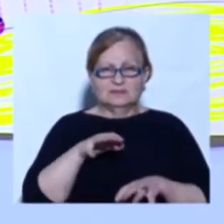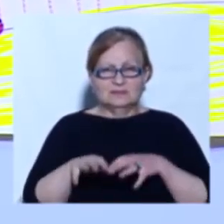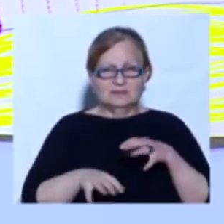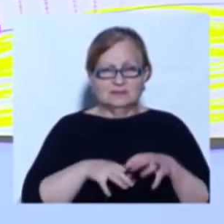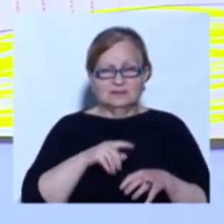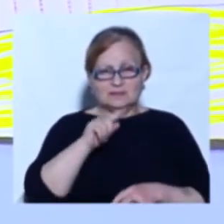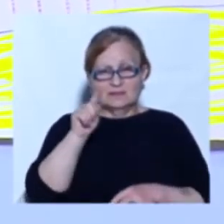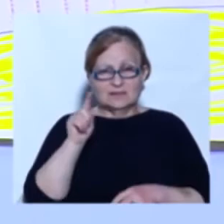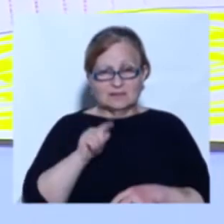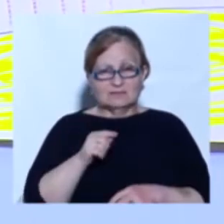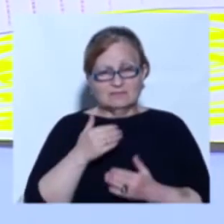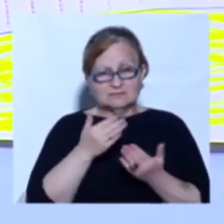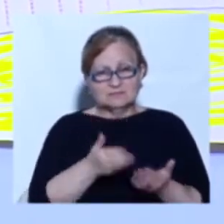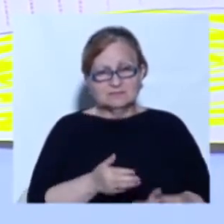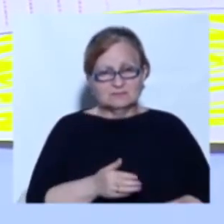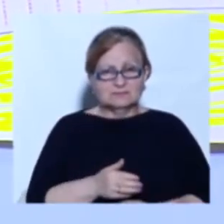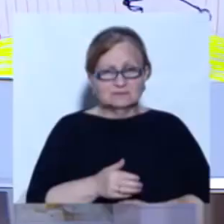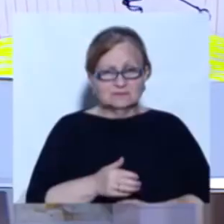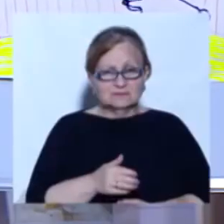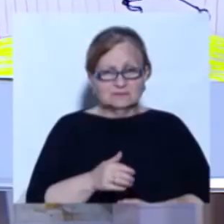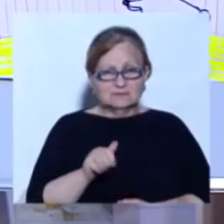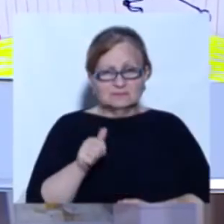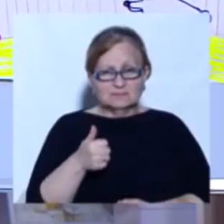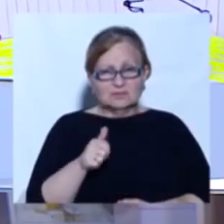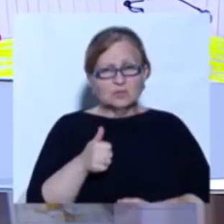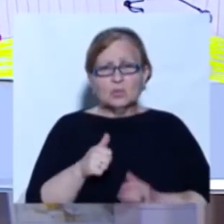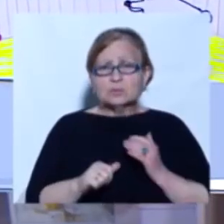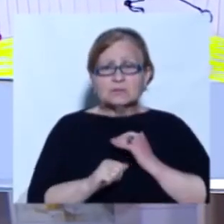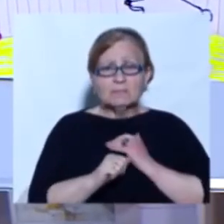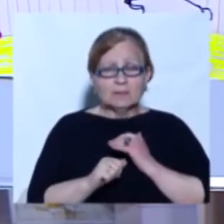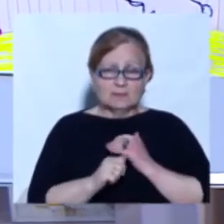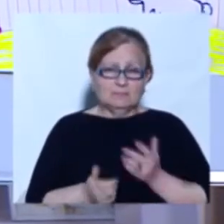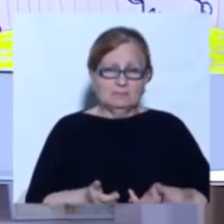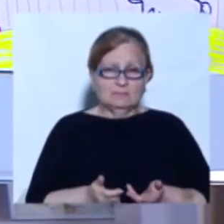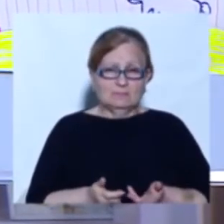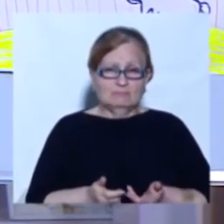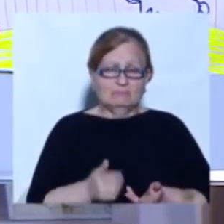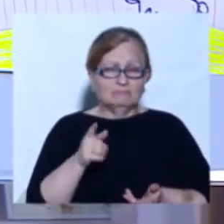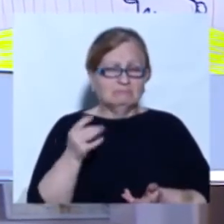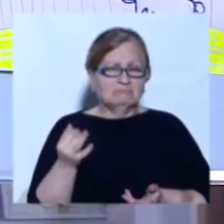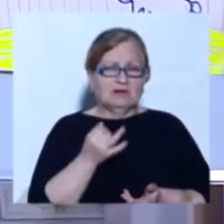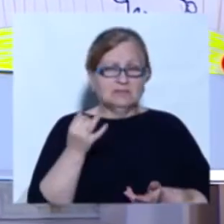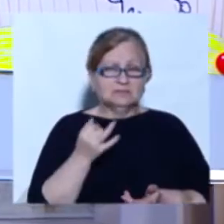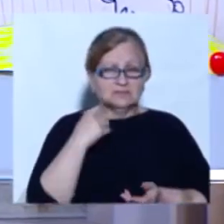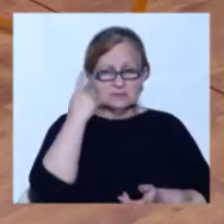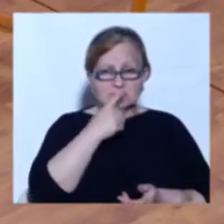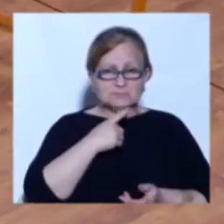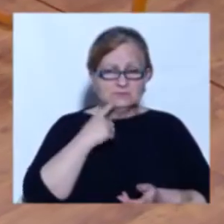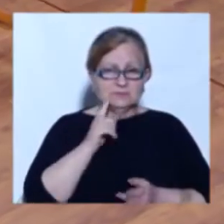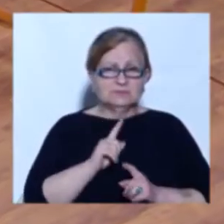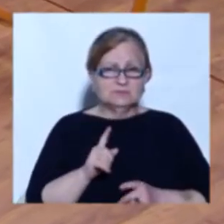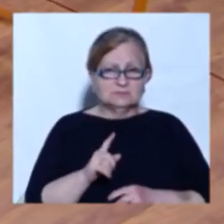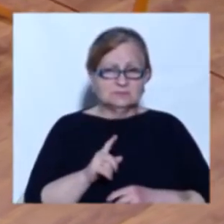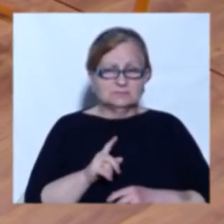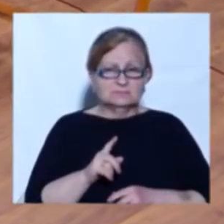შემდეგ კითხვას სვამს. Როგორ დამეხმარები? Კვლავ ინტერესიანი სახე აქვს.